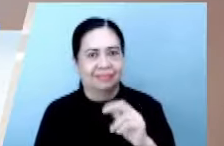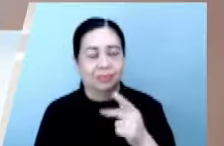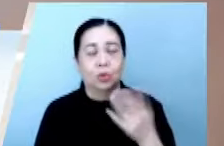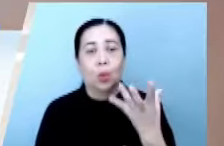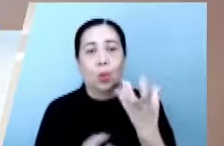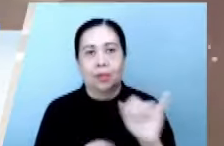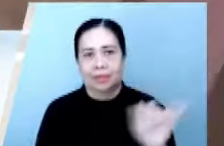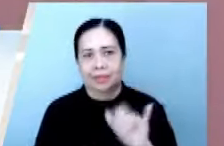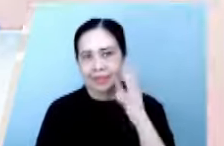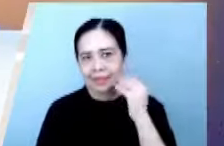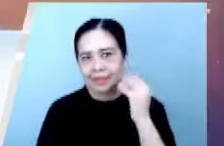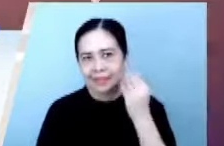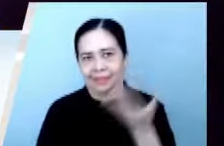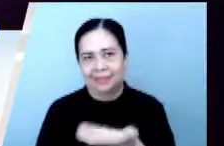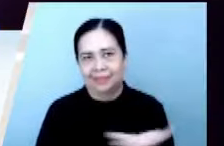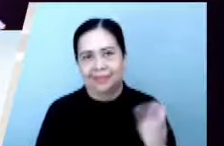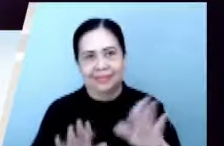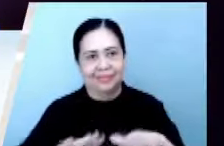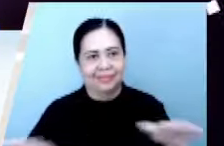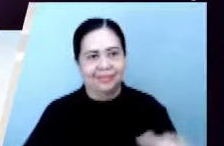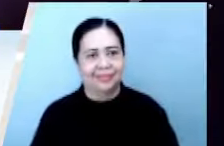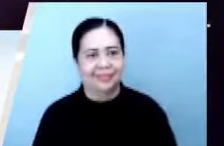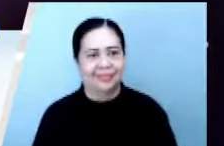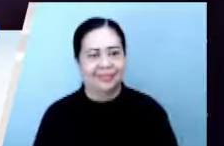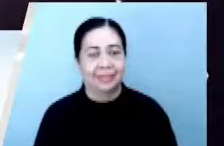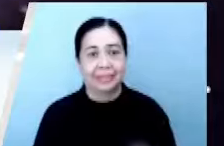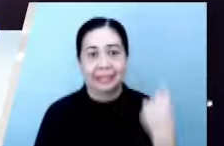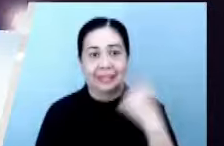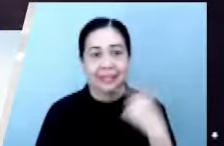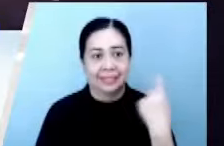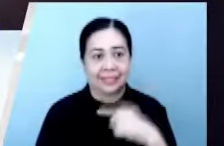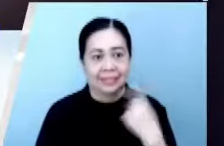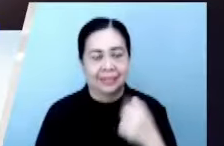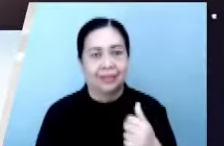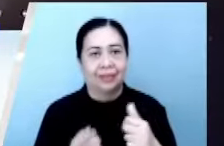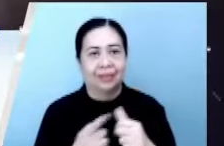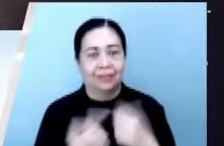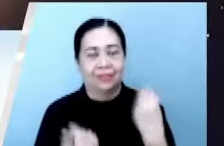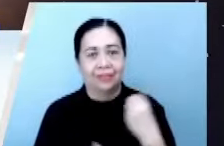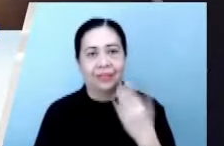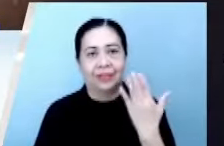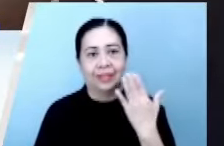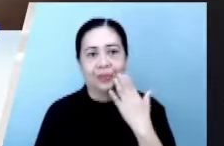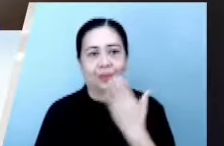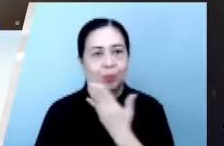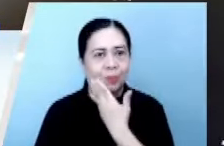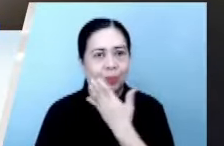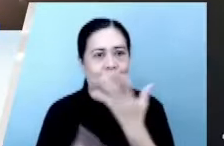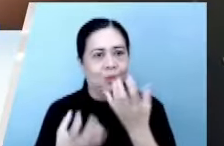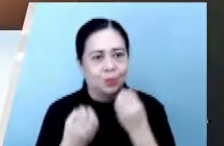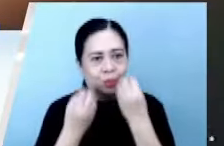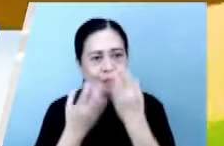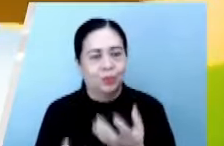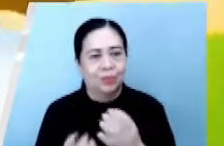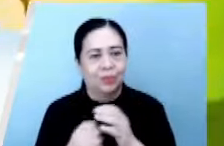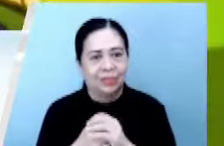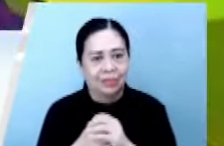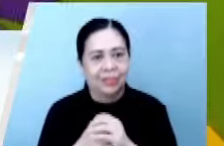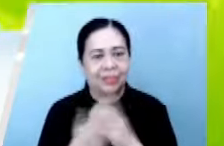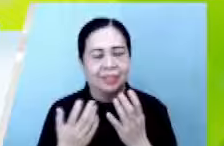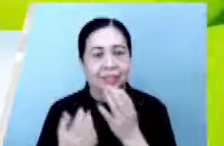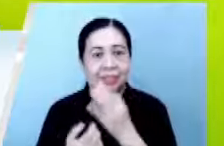ng mga anak. Si Zia, na nag-first communion recently, hilig daw ang pagsasayaw at pagsaswimming.